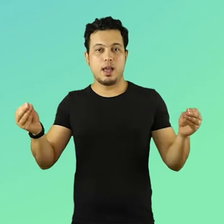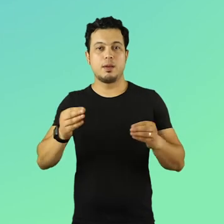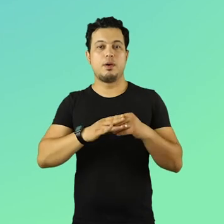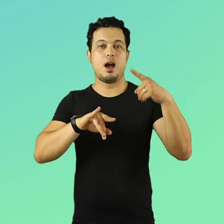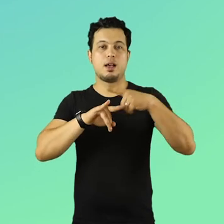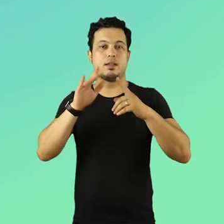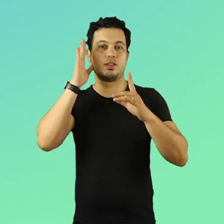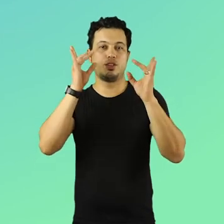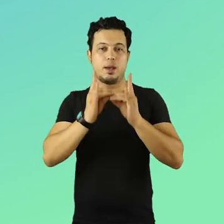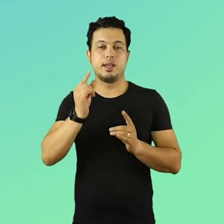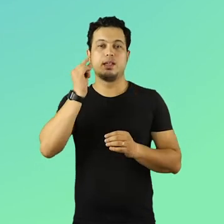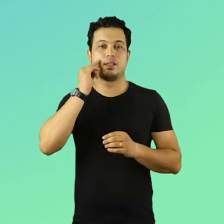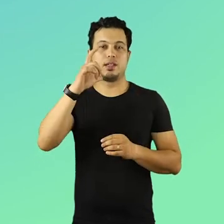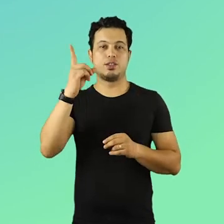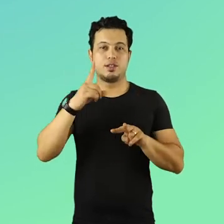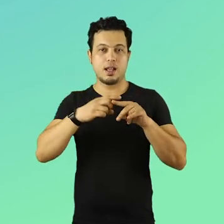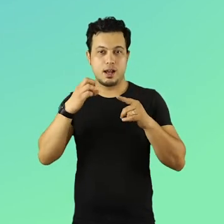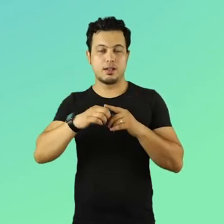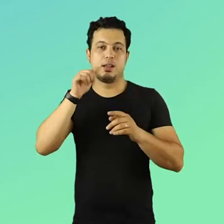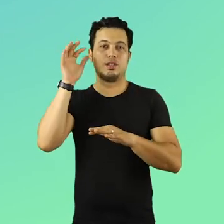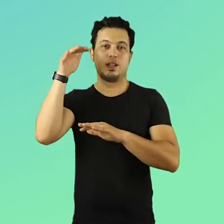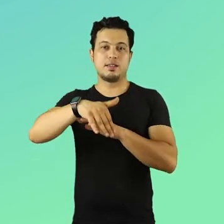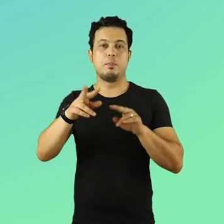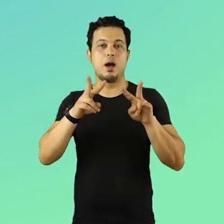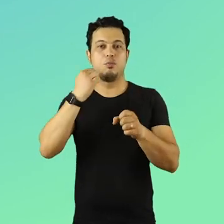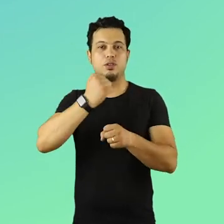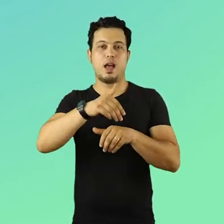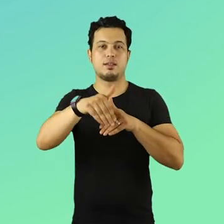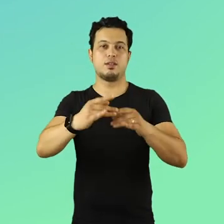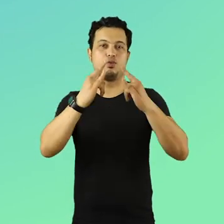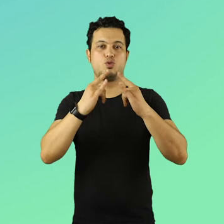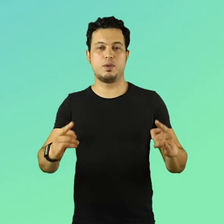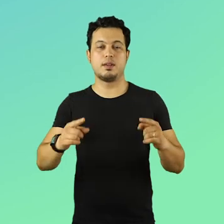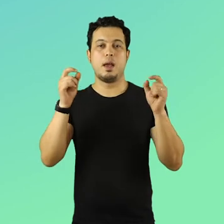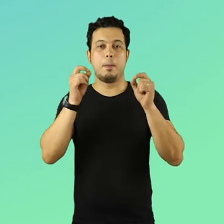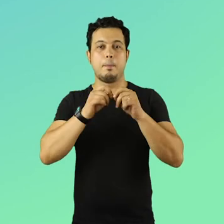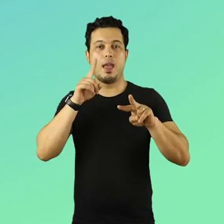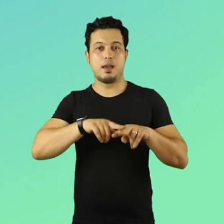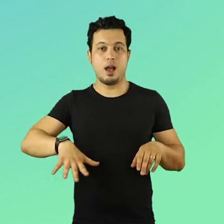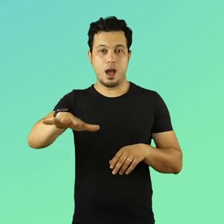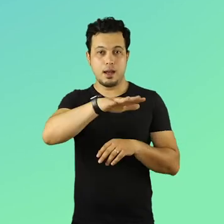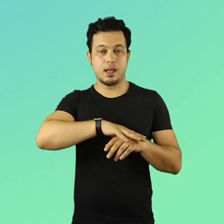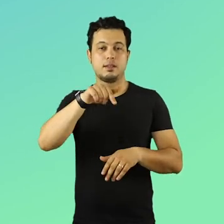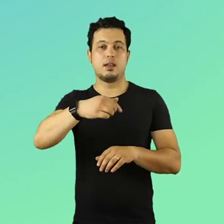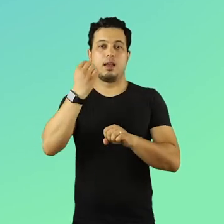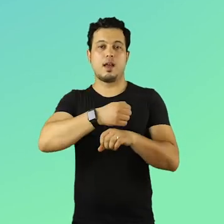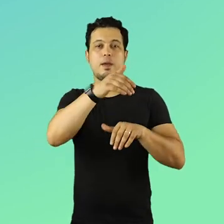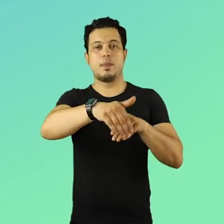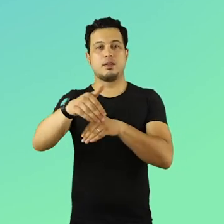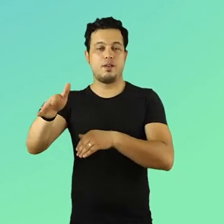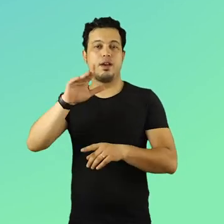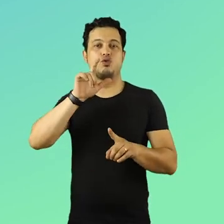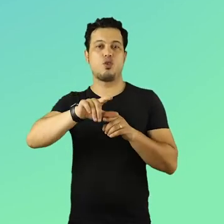Camii. Sakızcılar Şelalesi. Mahmut Gazi Türbesi. Bayır Alan Kaya Mezarları. Ve